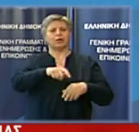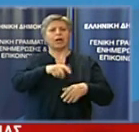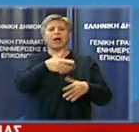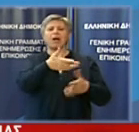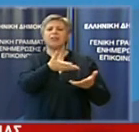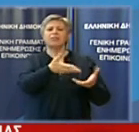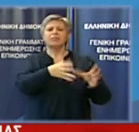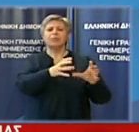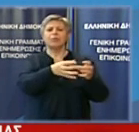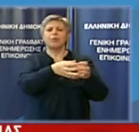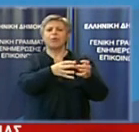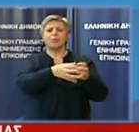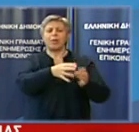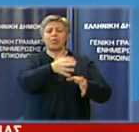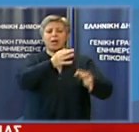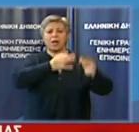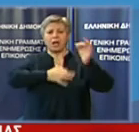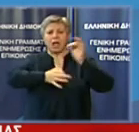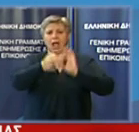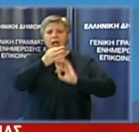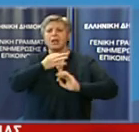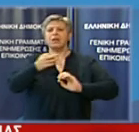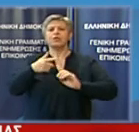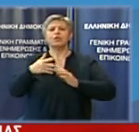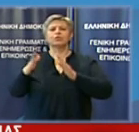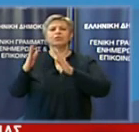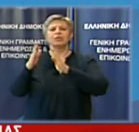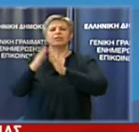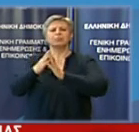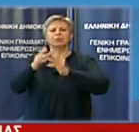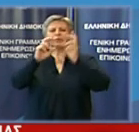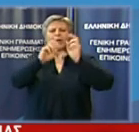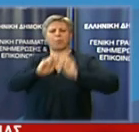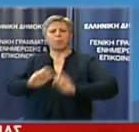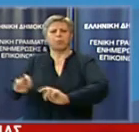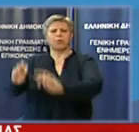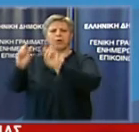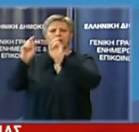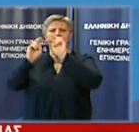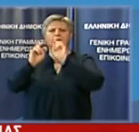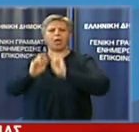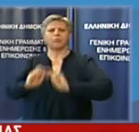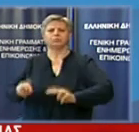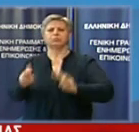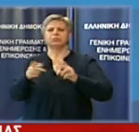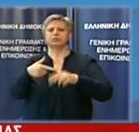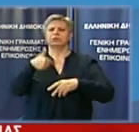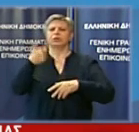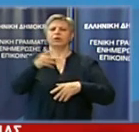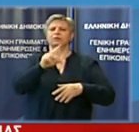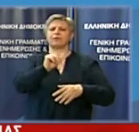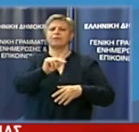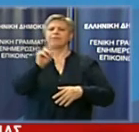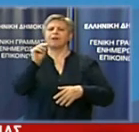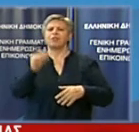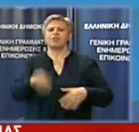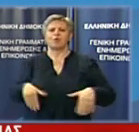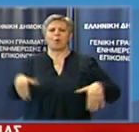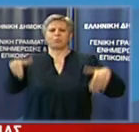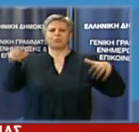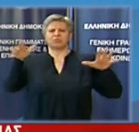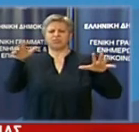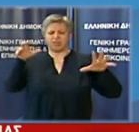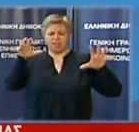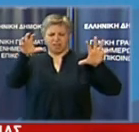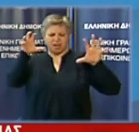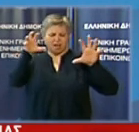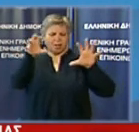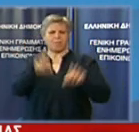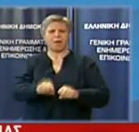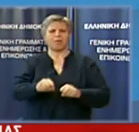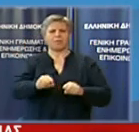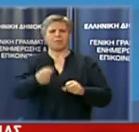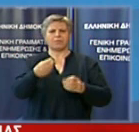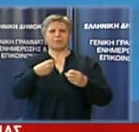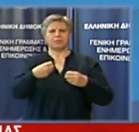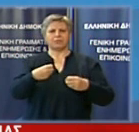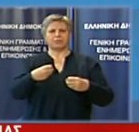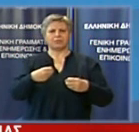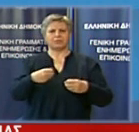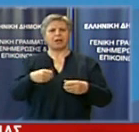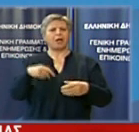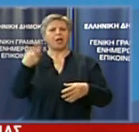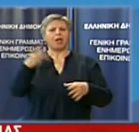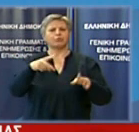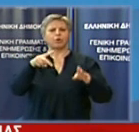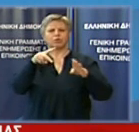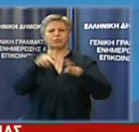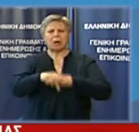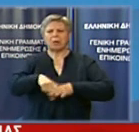τα όρνια και τους γήπες τα οποία έρχονται να κατασπαράξουν την ελληνική οικονομία, τις τράπεζες, τα δάνεια κλπ. Αυτά τα ακούσαμε μέχρι χθες.